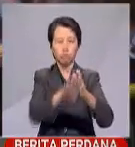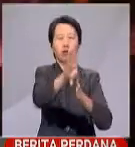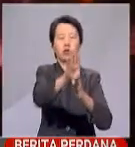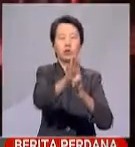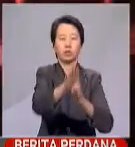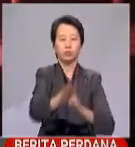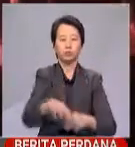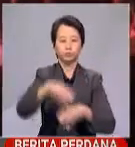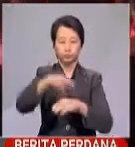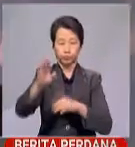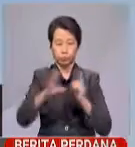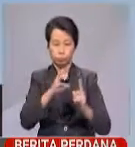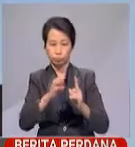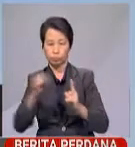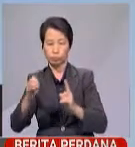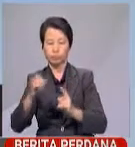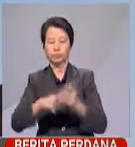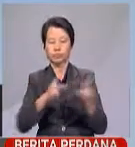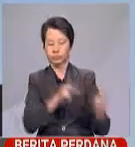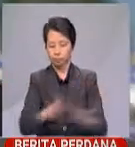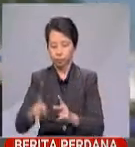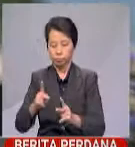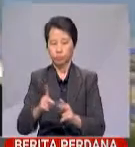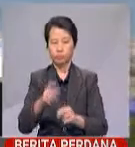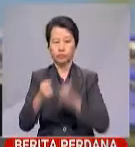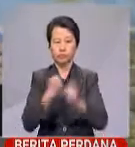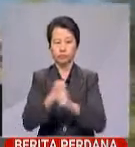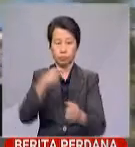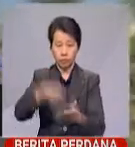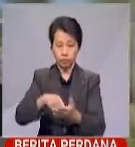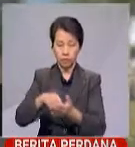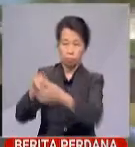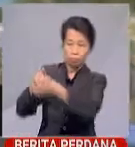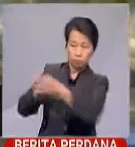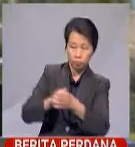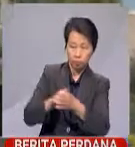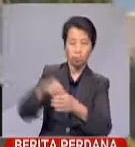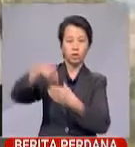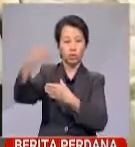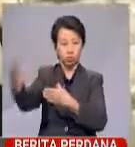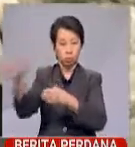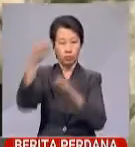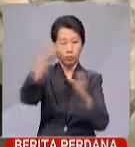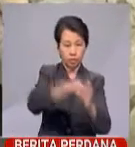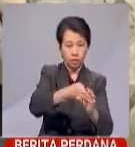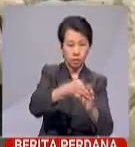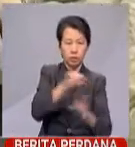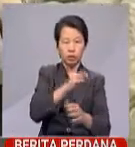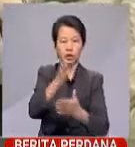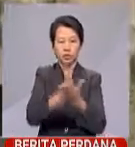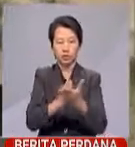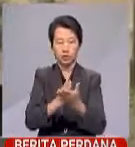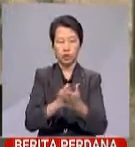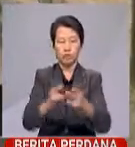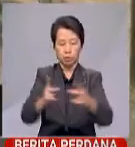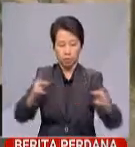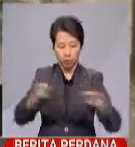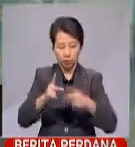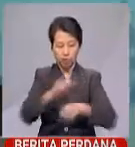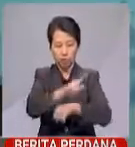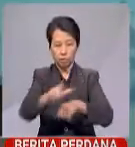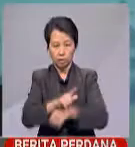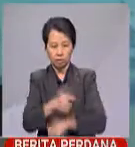itu, lebih 100 acara pelancongan dirancang tahun ini mampu menarik penyertaan luar. Juga, beberapa kawasan di Labuan